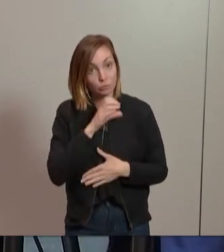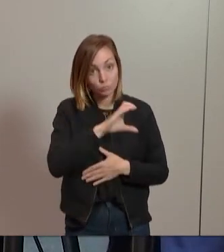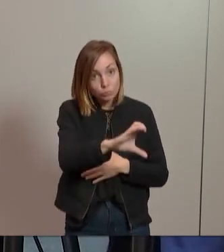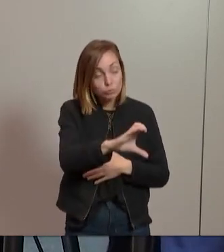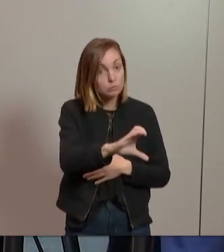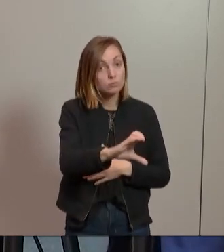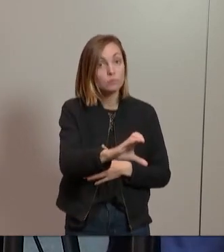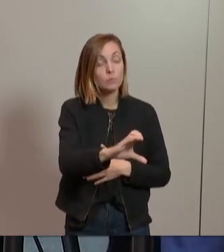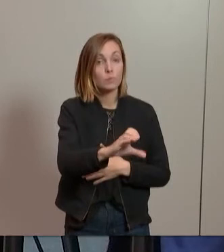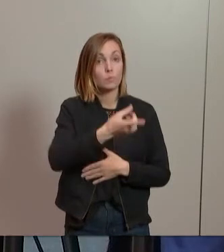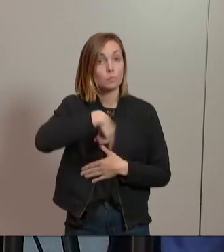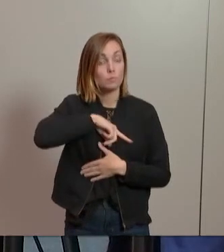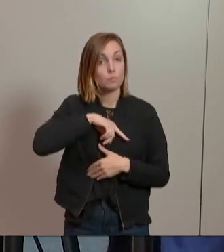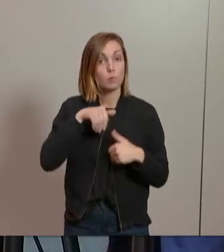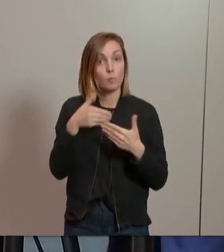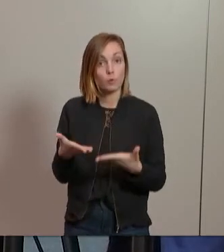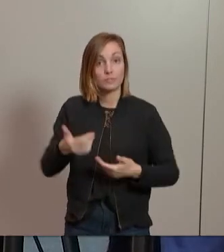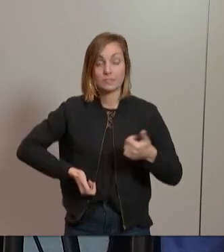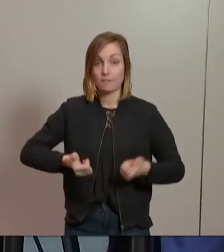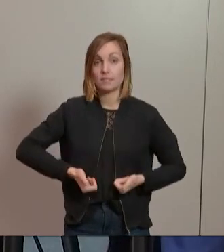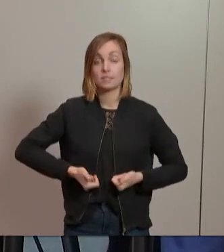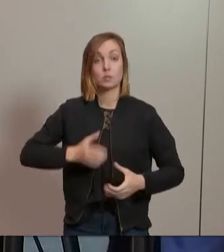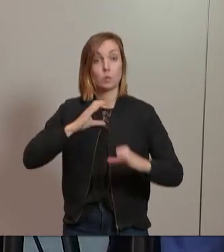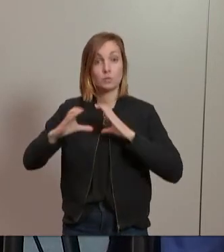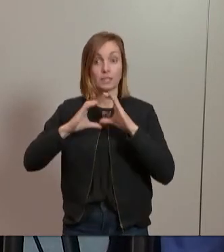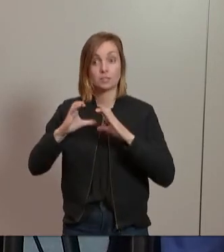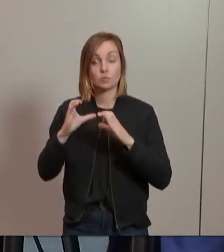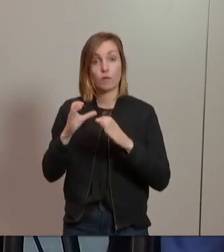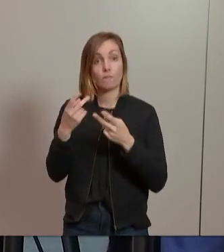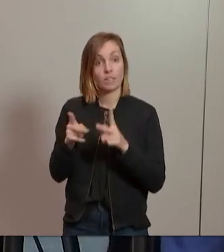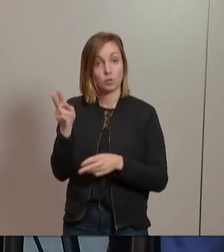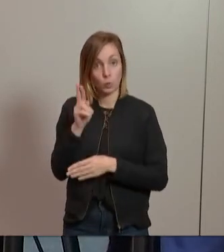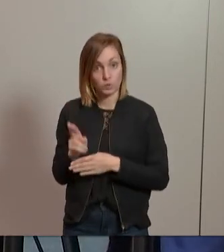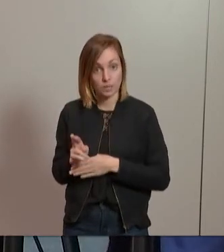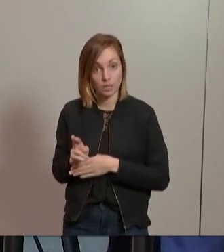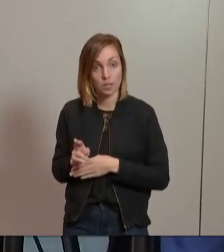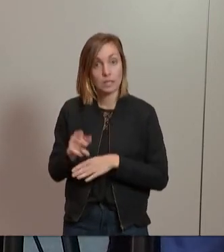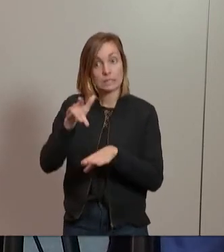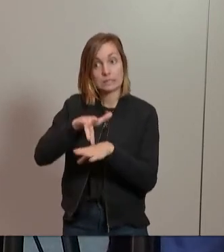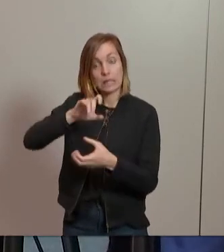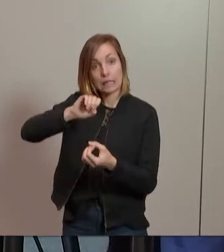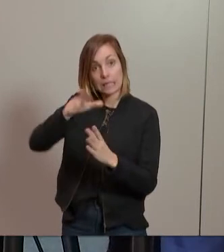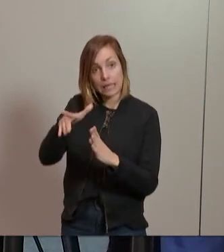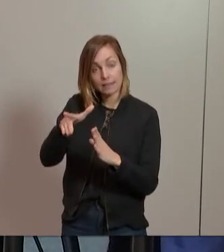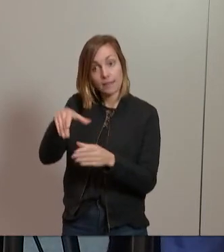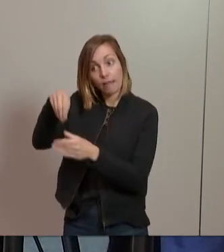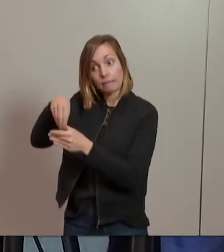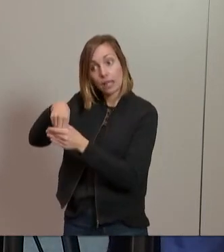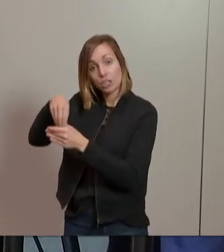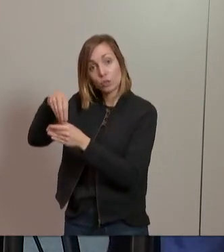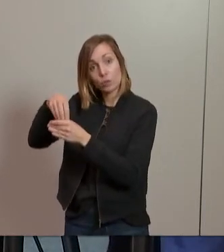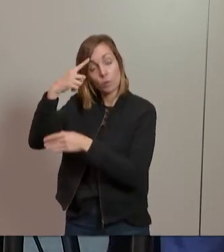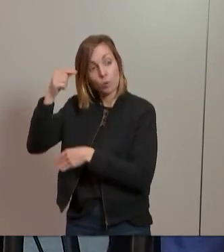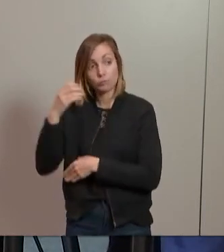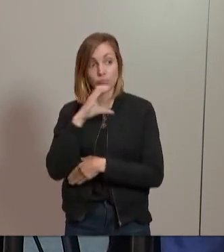financier, nous proposons que le service communication de la ville affiche le lien de la cagnotte de soutien à Salah